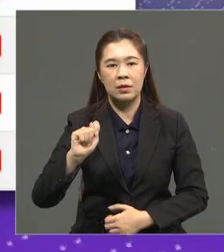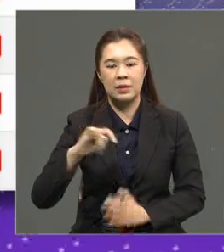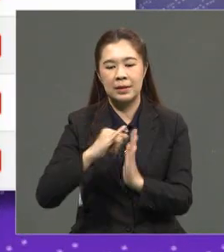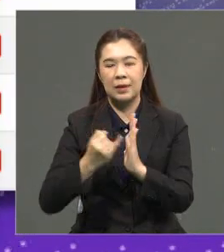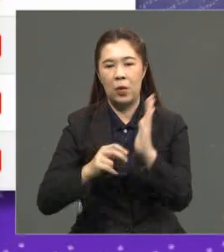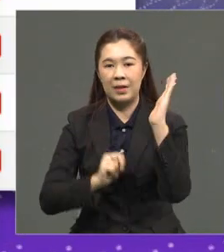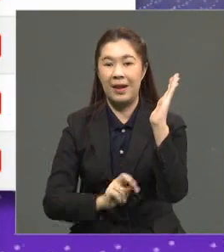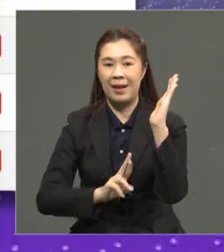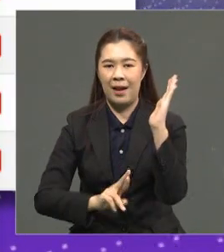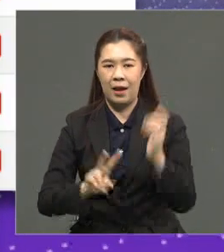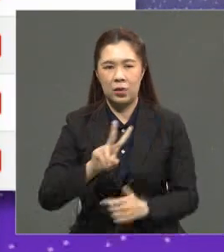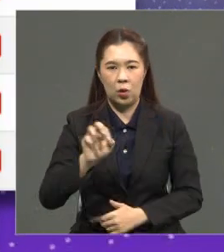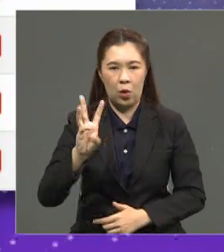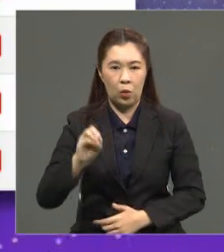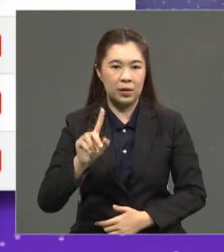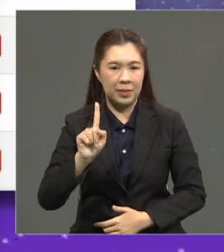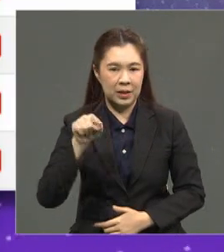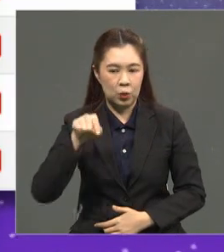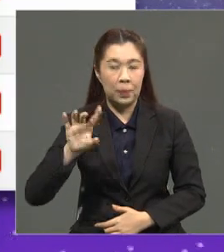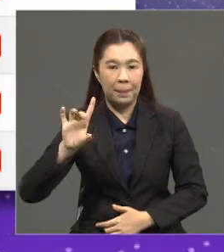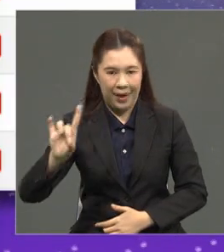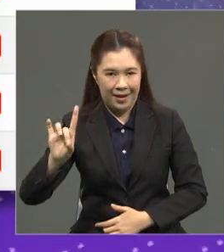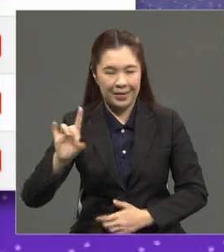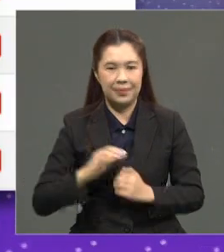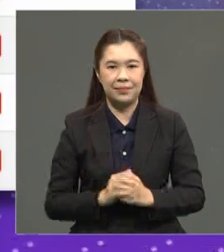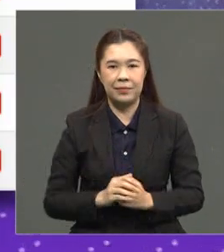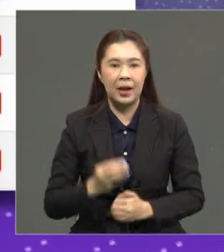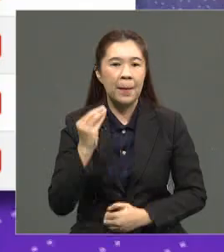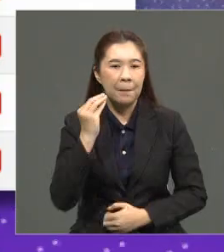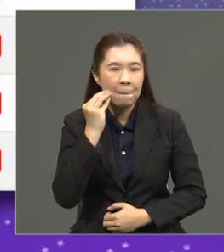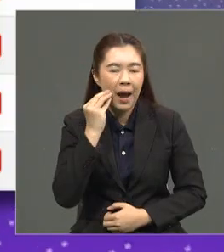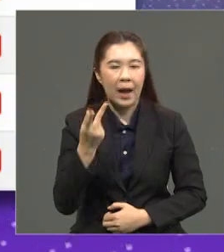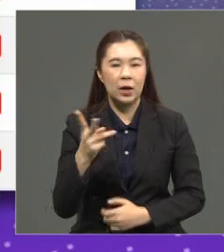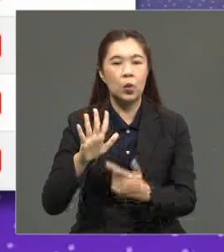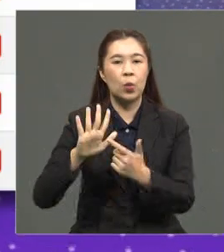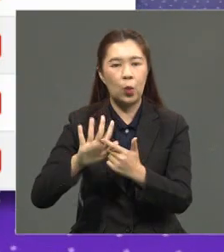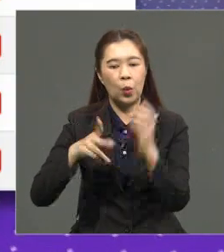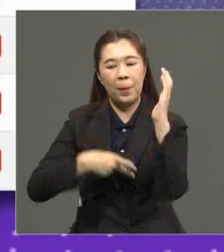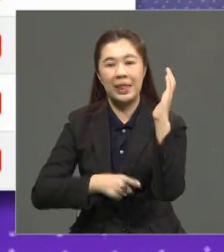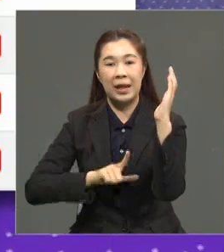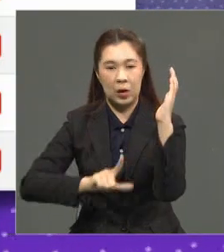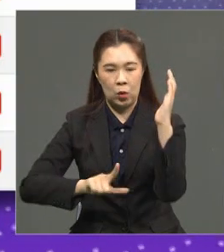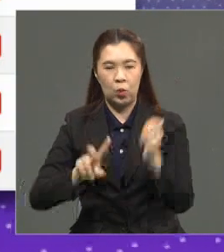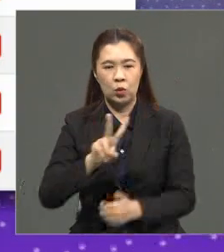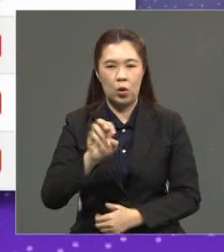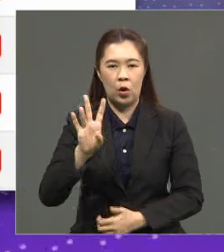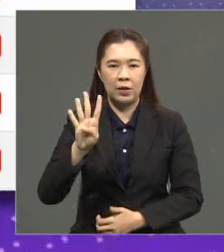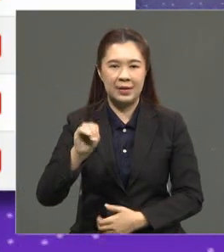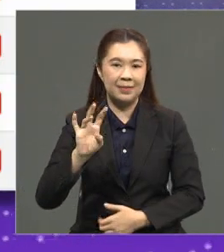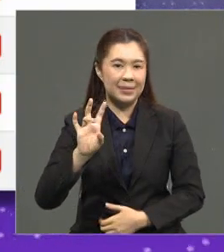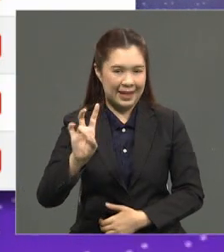นราธิวาส 2618มลมสถานีบ้านคูอำเภอกงหราจังหวัดพัทลุงครับ 247.5